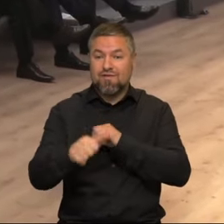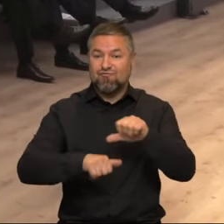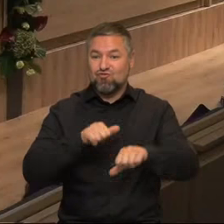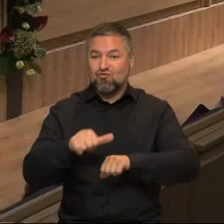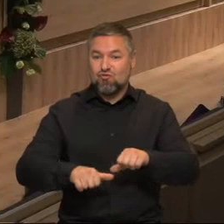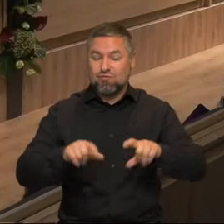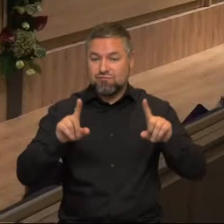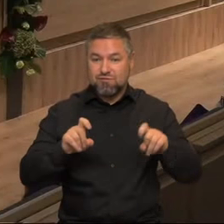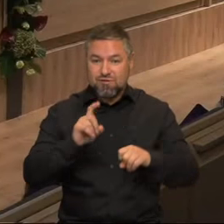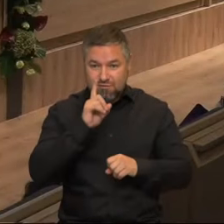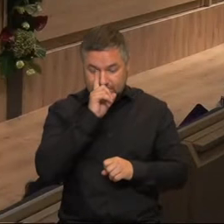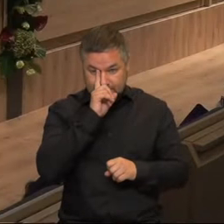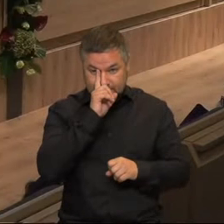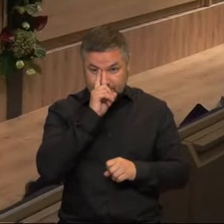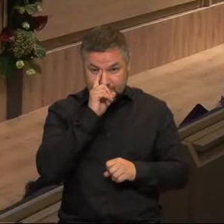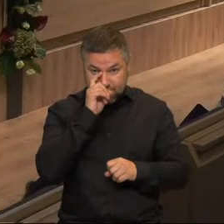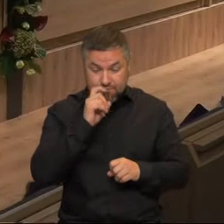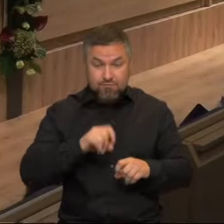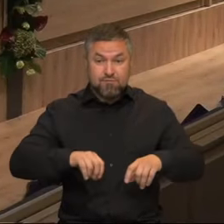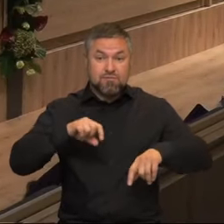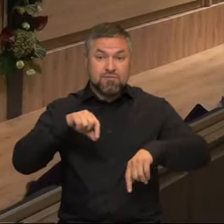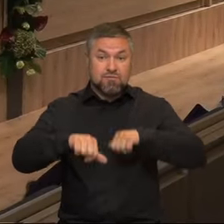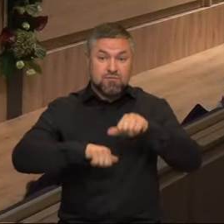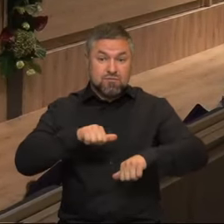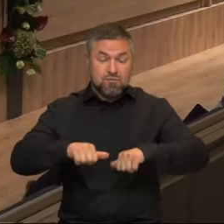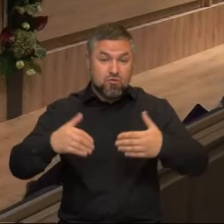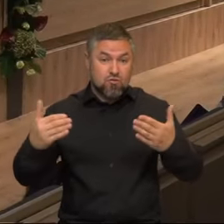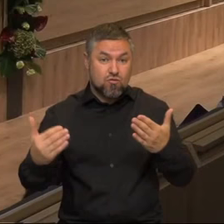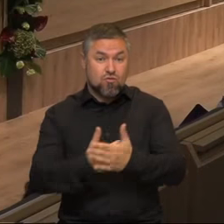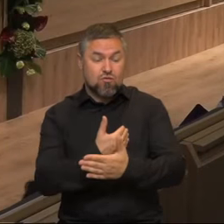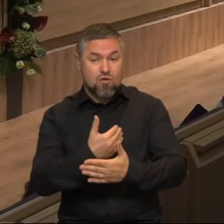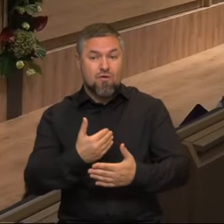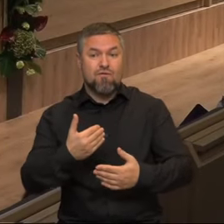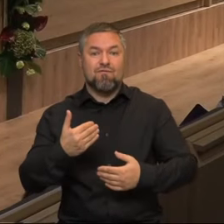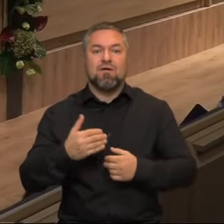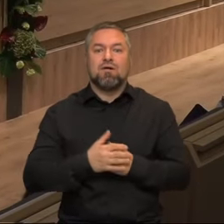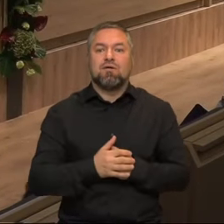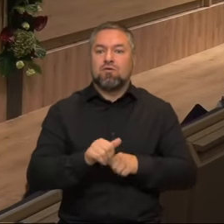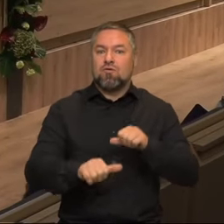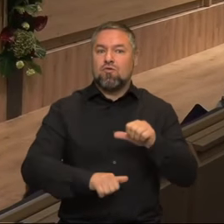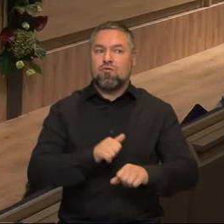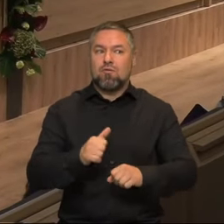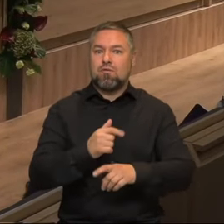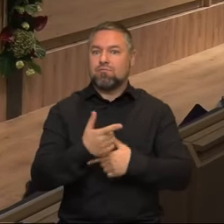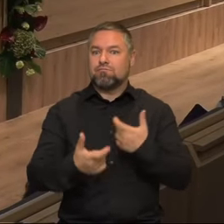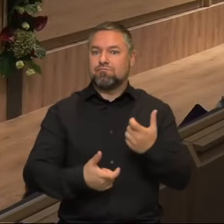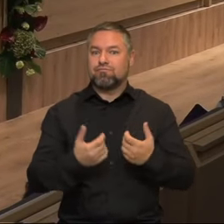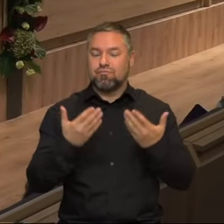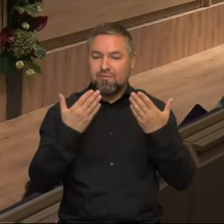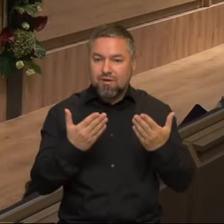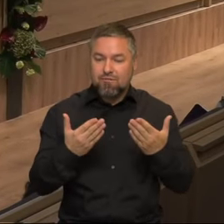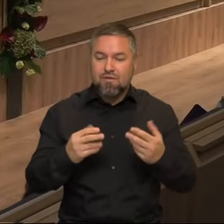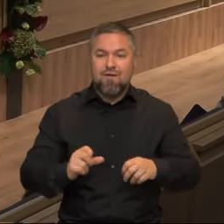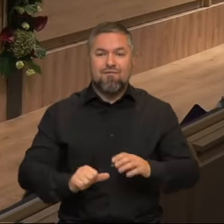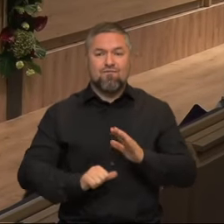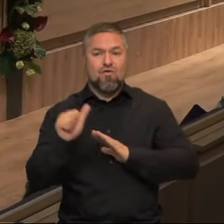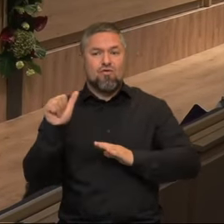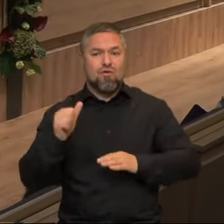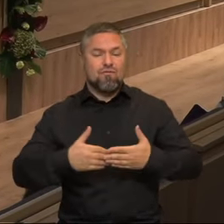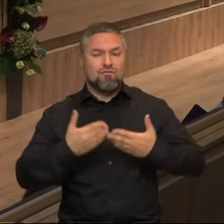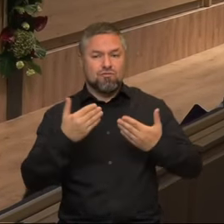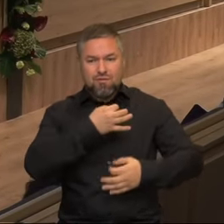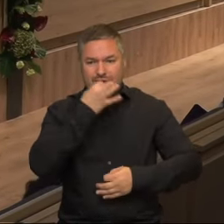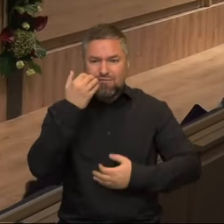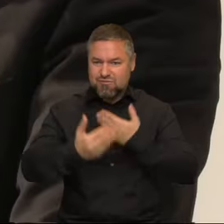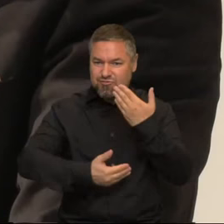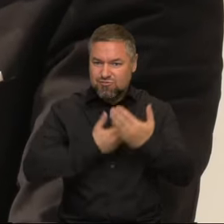roku. Rozpoczynamy dziś nowy rok akademicki. W tym wyjątkowym dniu przekazuję Państwu najlepsze życzenia